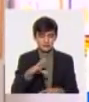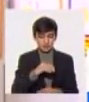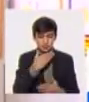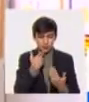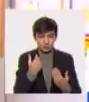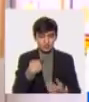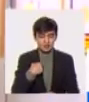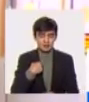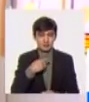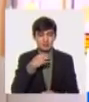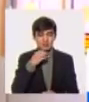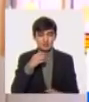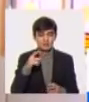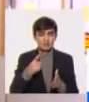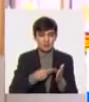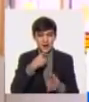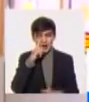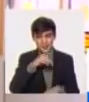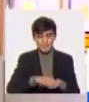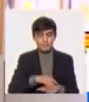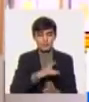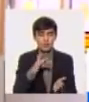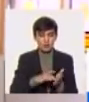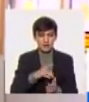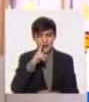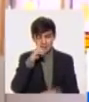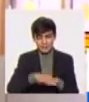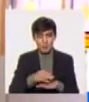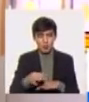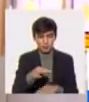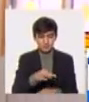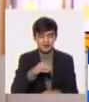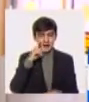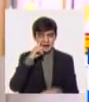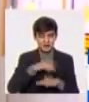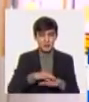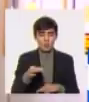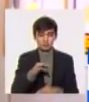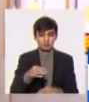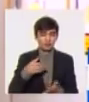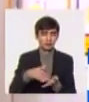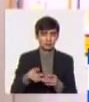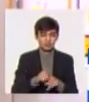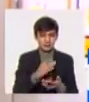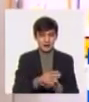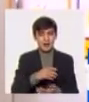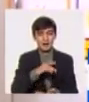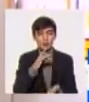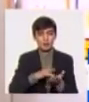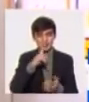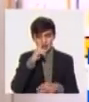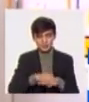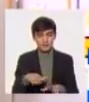Я обращаюсь, значит, к акиму города, к акиму области. Аким области вообще игнорируют, а аким города все